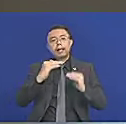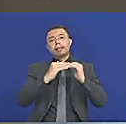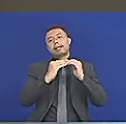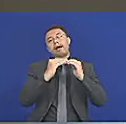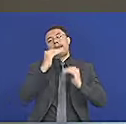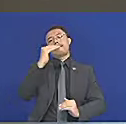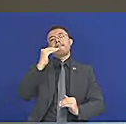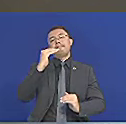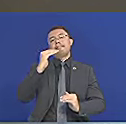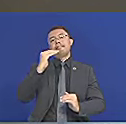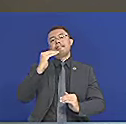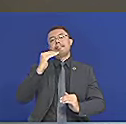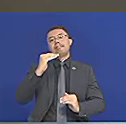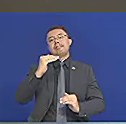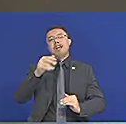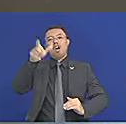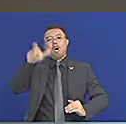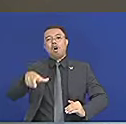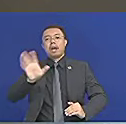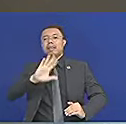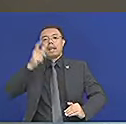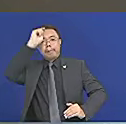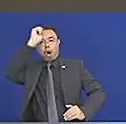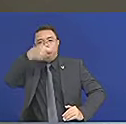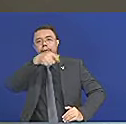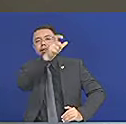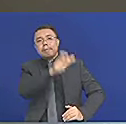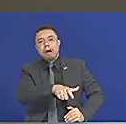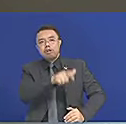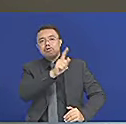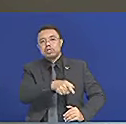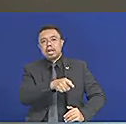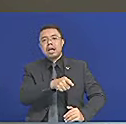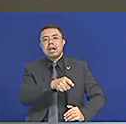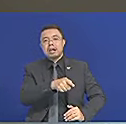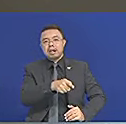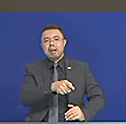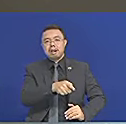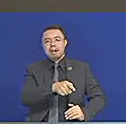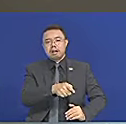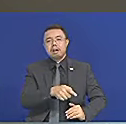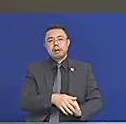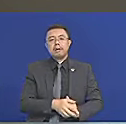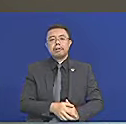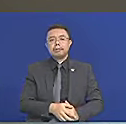ketidakadilan kebiadaban manusia, ya,